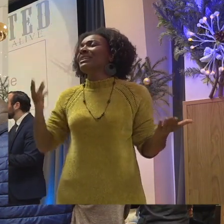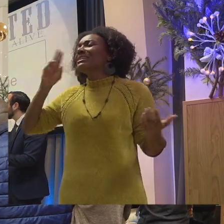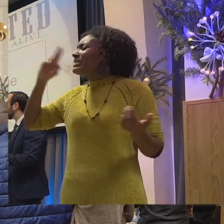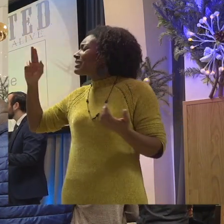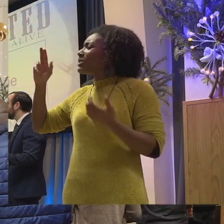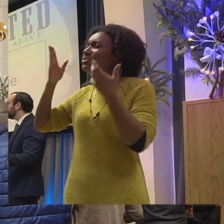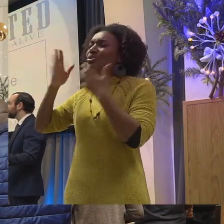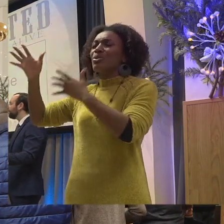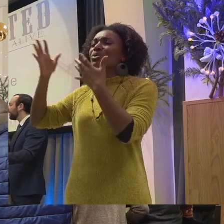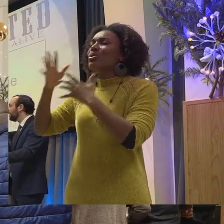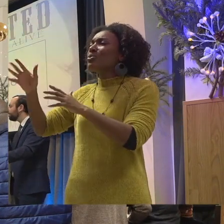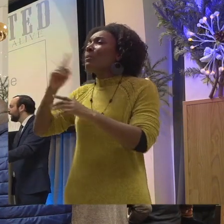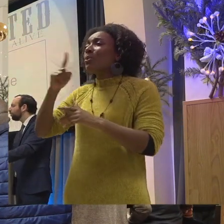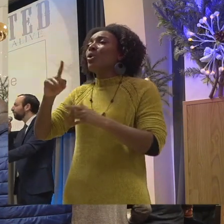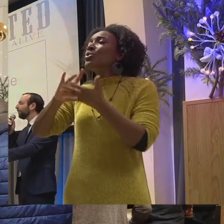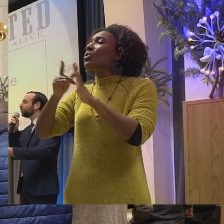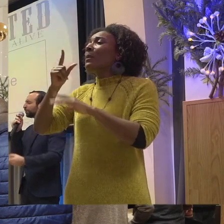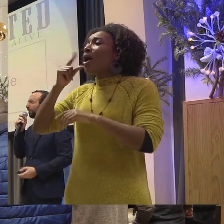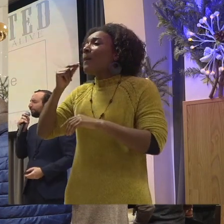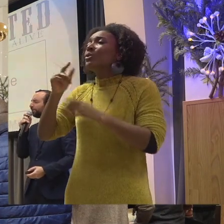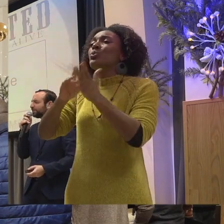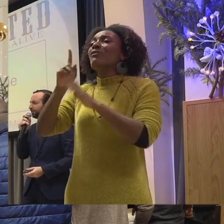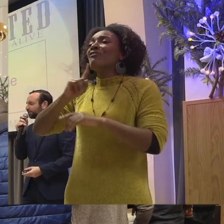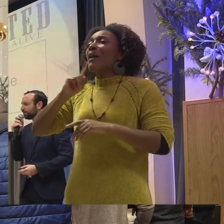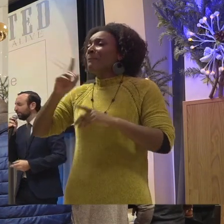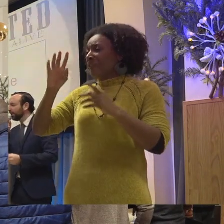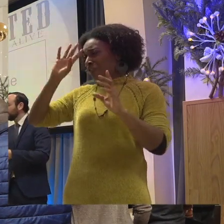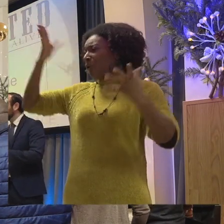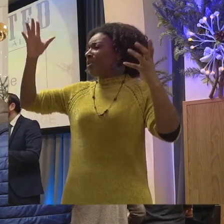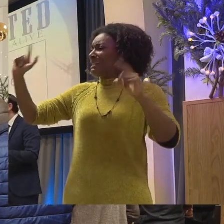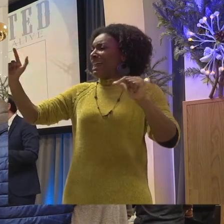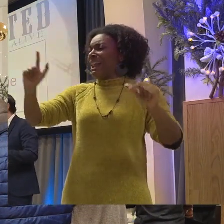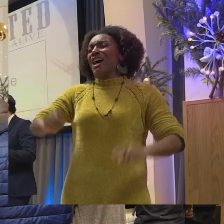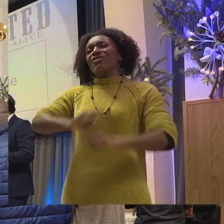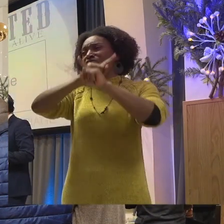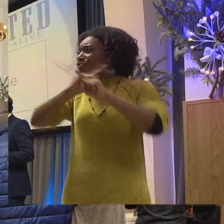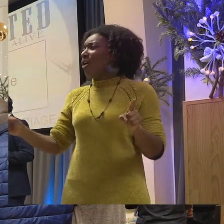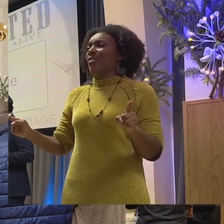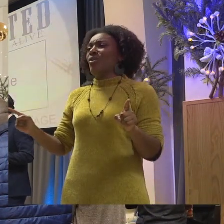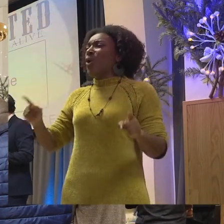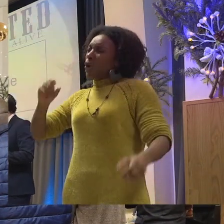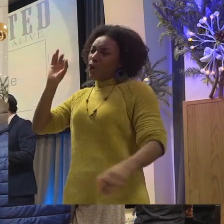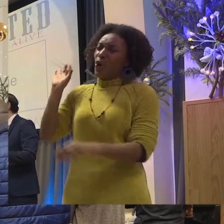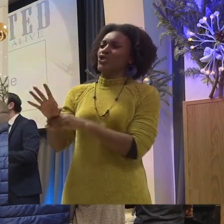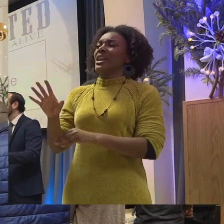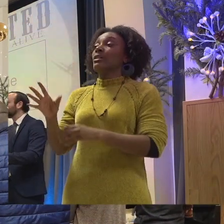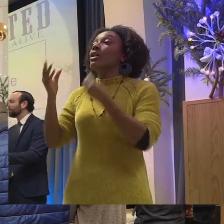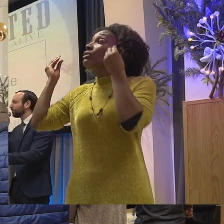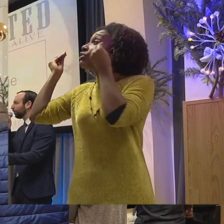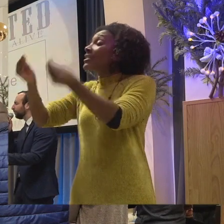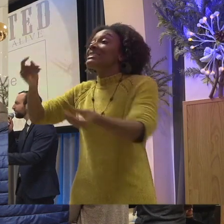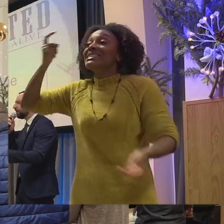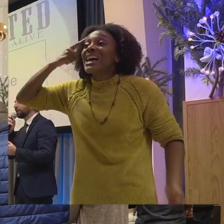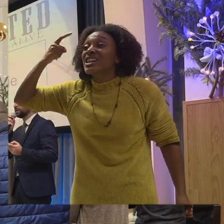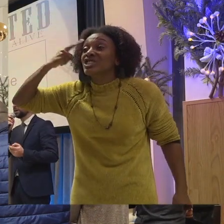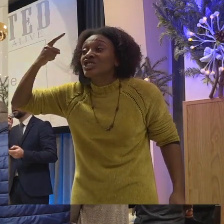Je te prie, Seigneur, pour qu'aucun mari et aucune femme ne soit dans la folie, Seigneur Jésus. Nous rejetons cela et nous te demandons de la sagesse, Seigneur, dans nos relations et